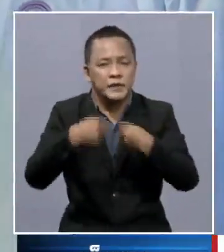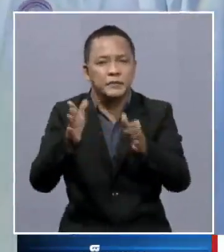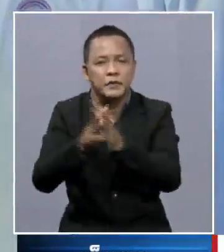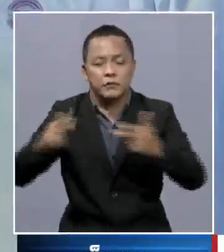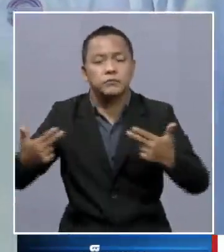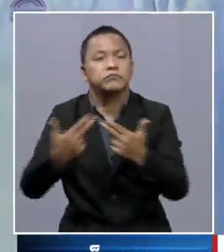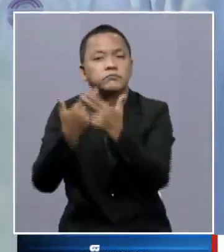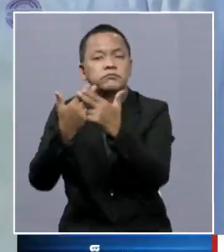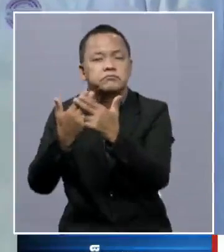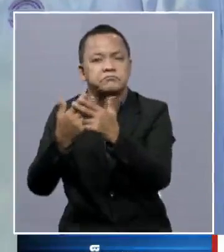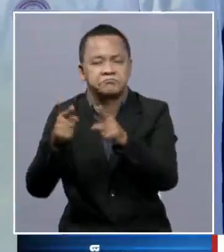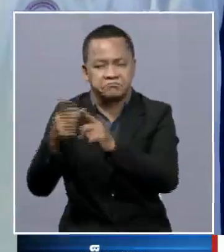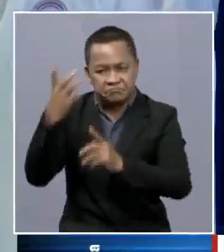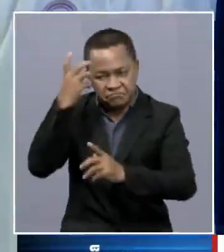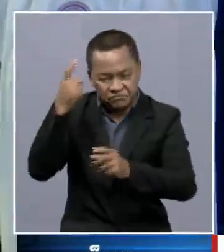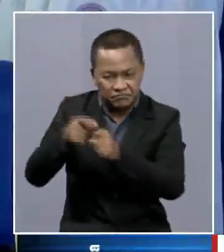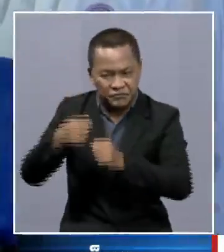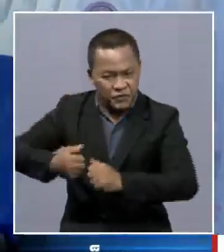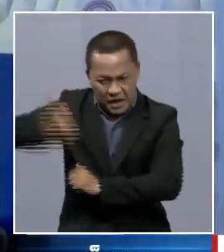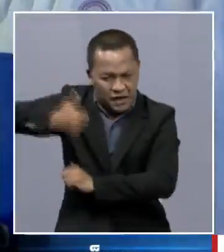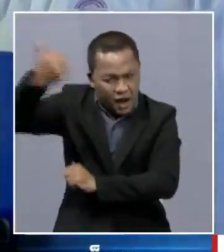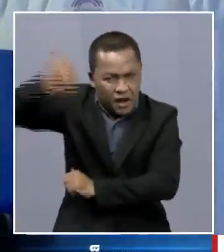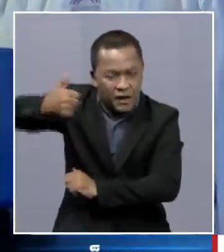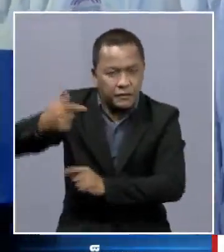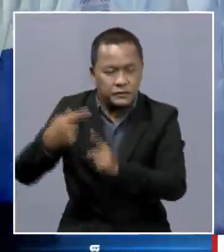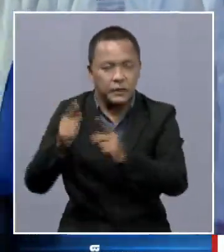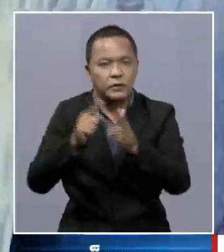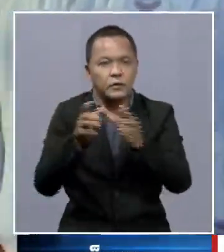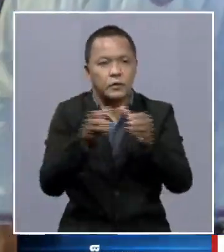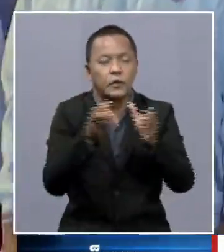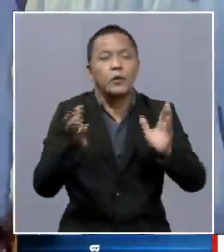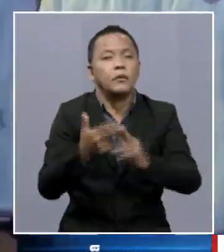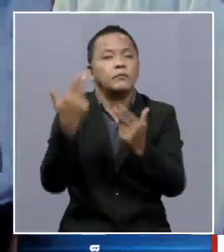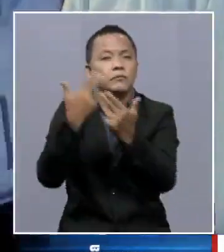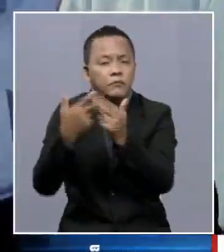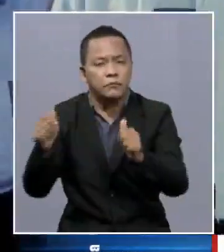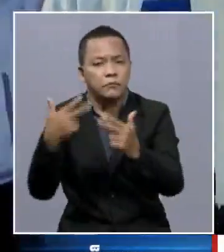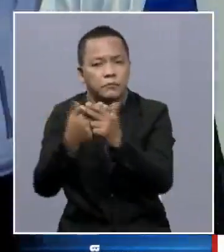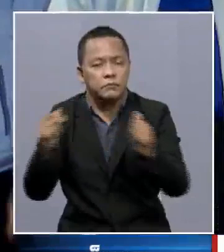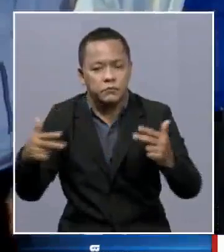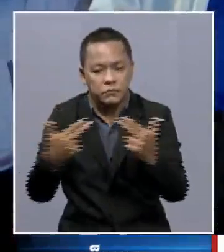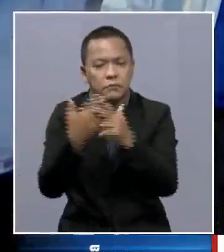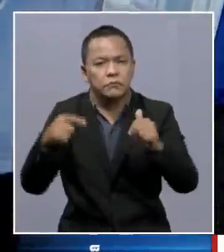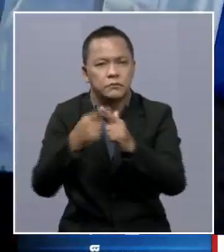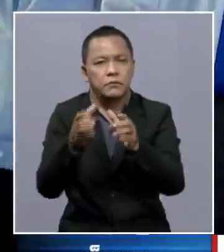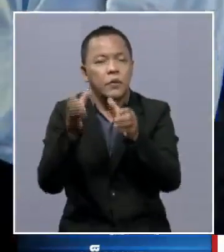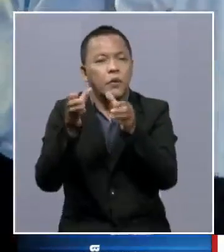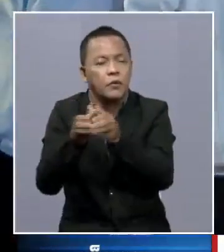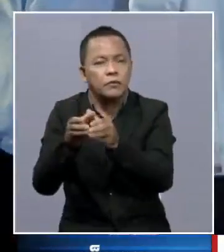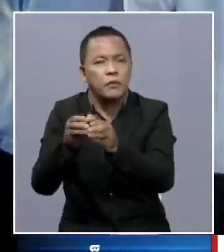่ารวมไทยส้างชาติเหมรมไยสางชตต้ชนะเท่านั้นแล้สถานการณของรวมไทยส้างชาติ Kyupt